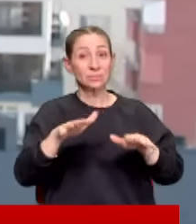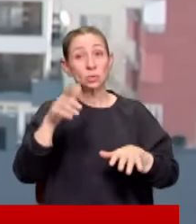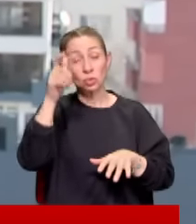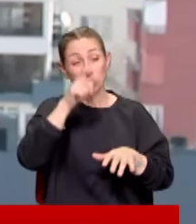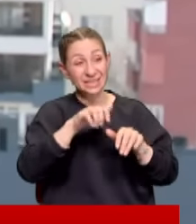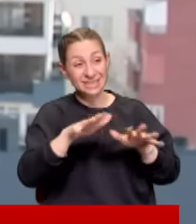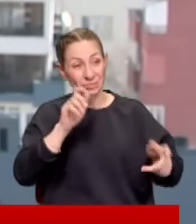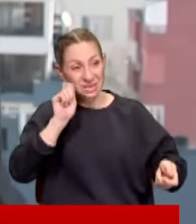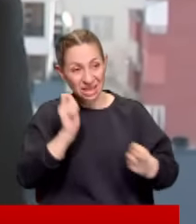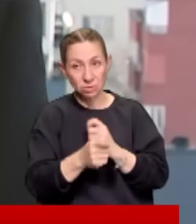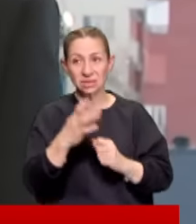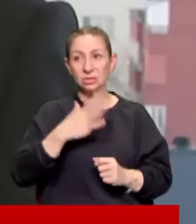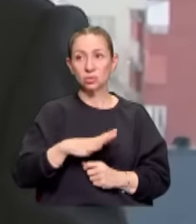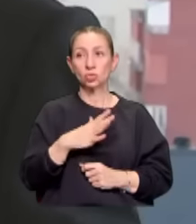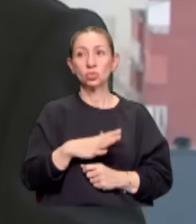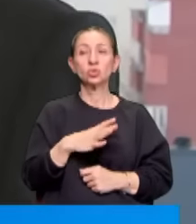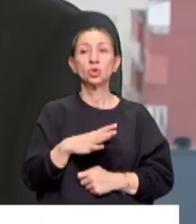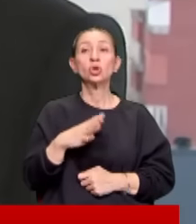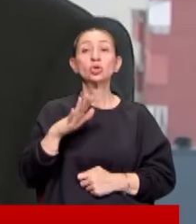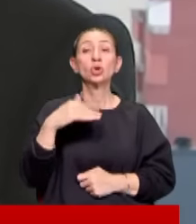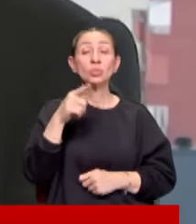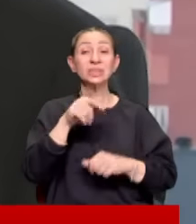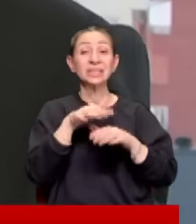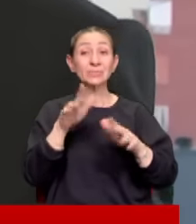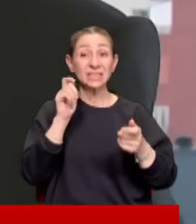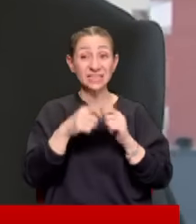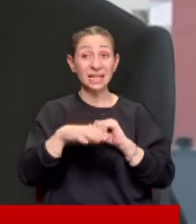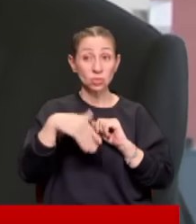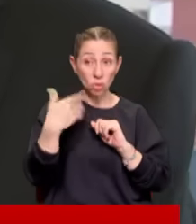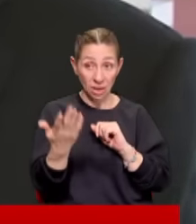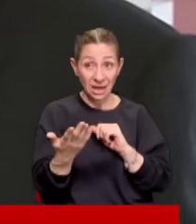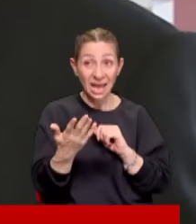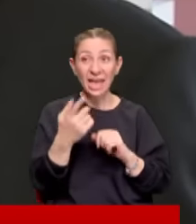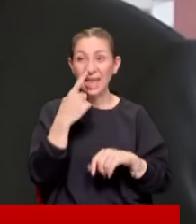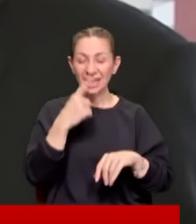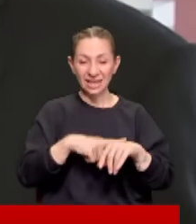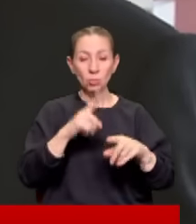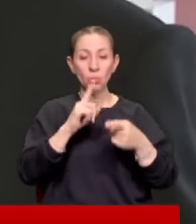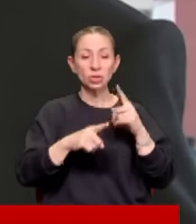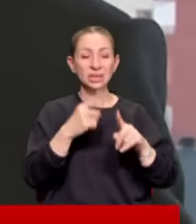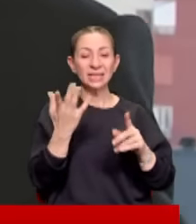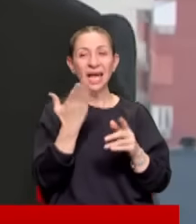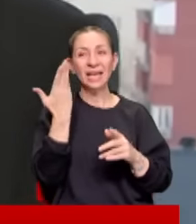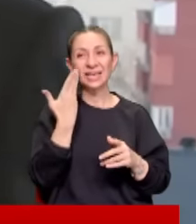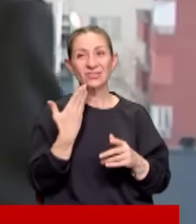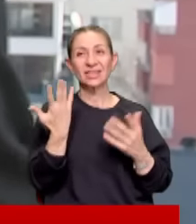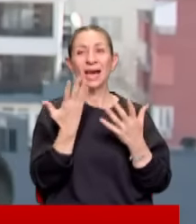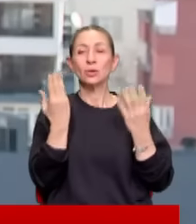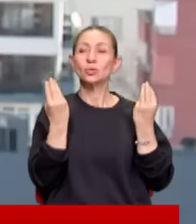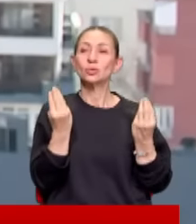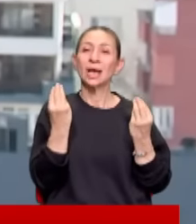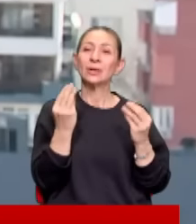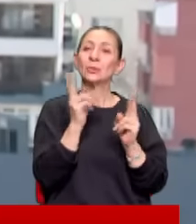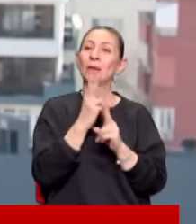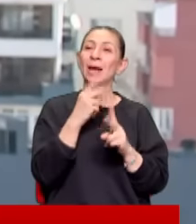Türkiye'deki sistemin değişmesidir. Ondan sonra da bu sistem değiştikten sonra inanın siyaset çok daha keyifli, çok daha güler yüzlü bir